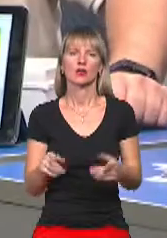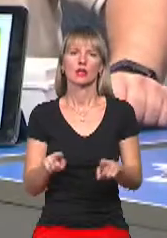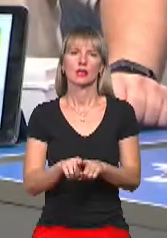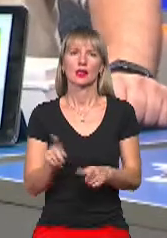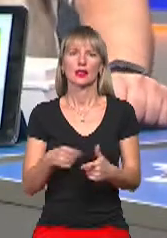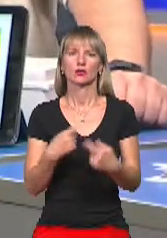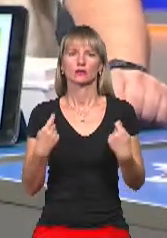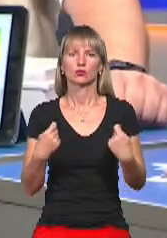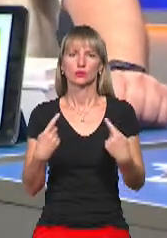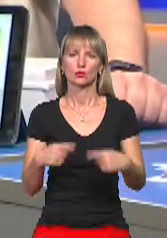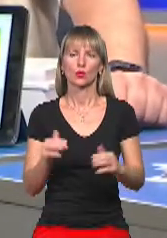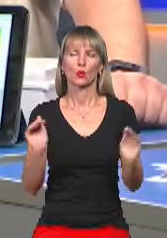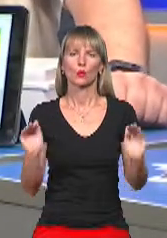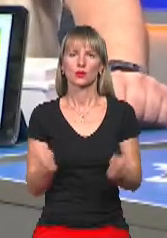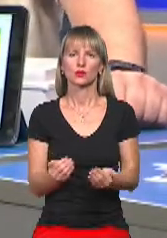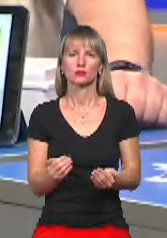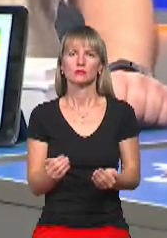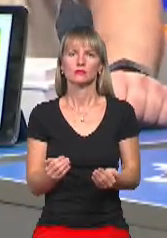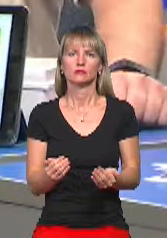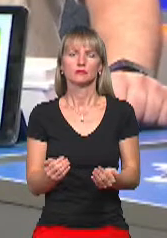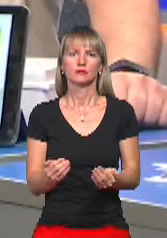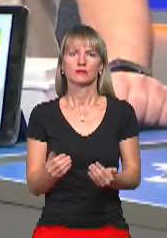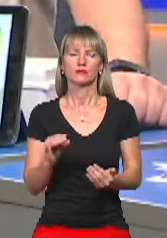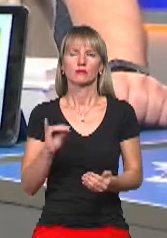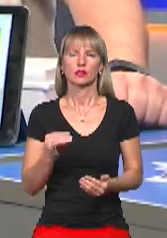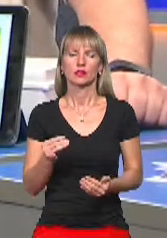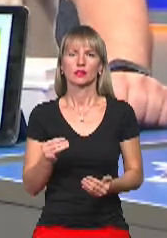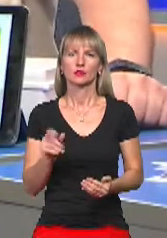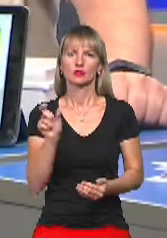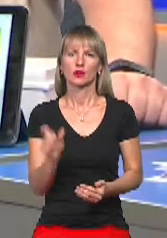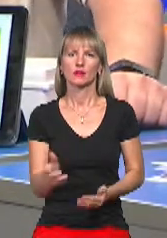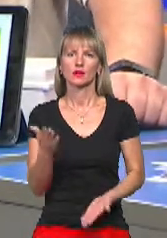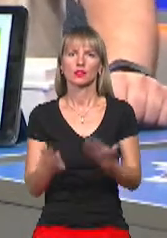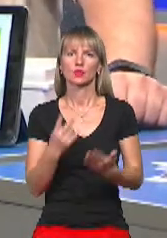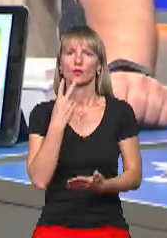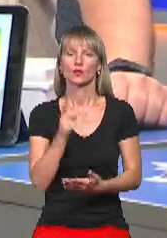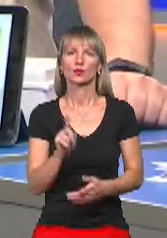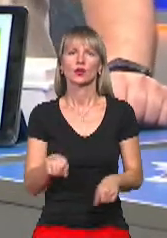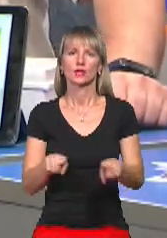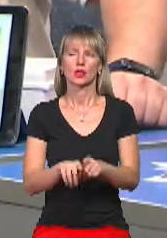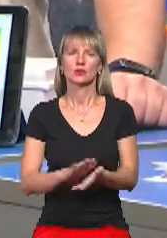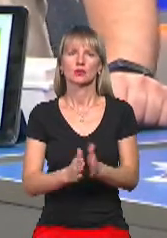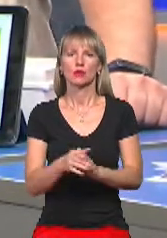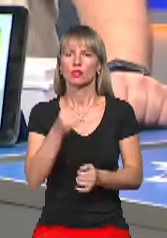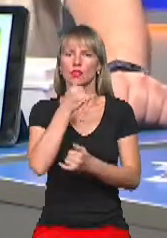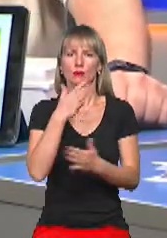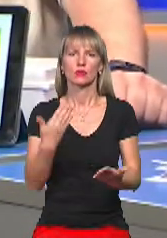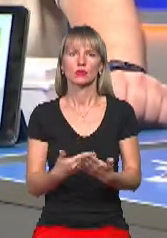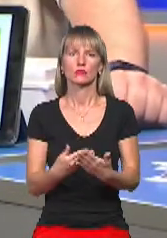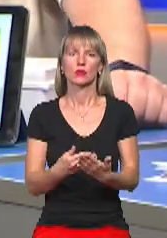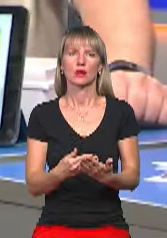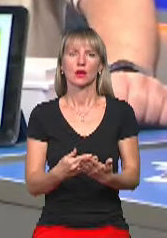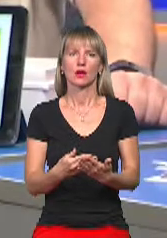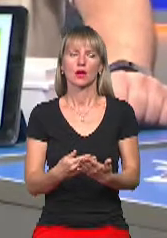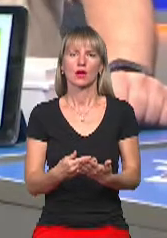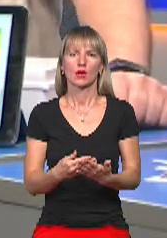иначе уменьшают. І він пропонує увімкнути цю частину. Да, то есть и человек, если увидел, что такое ситуация, и он не может, допустим, покинуть